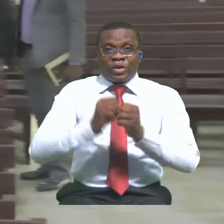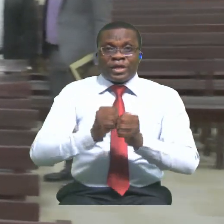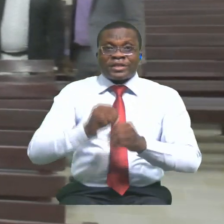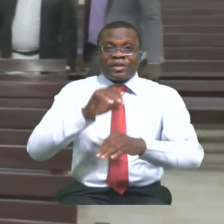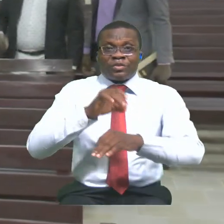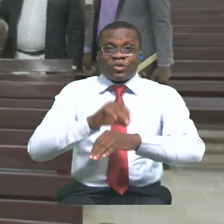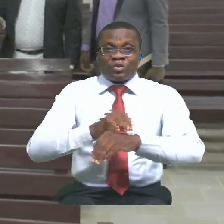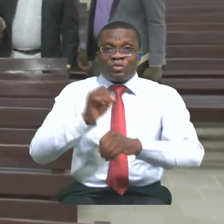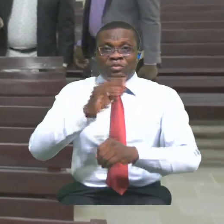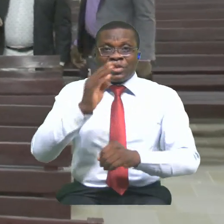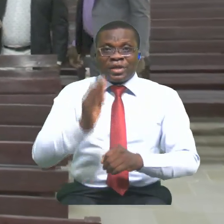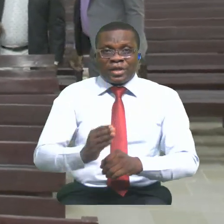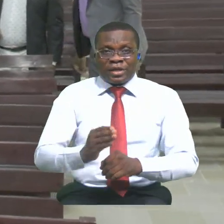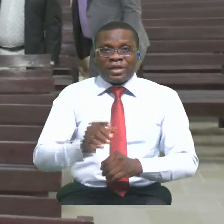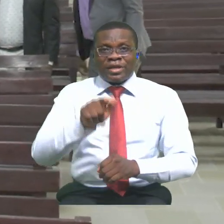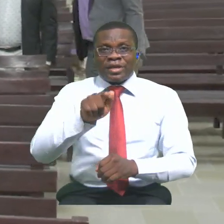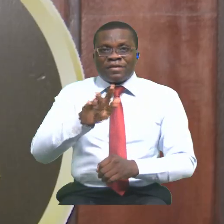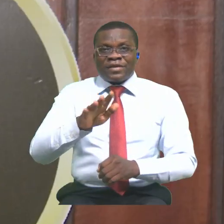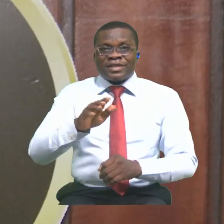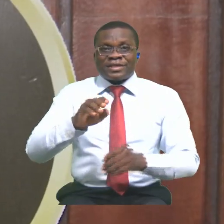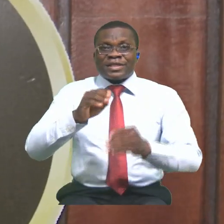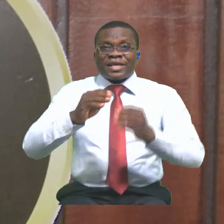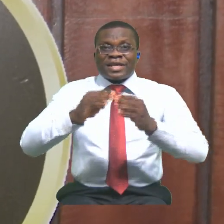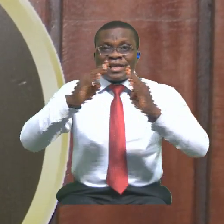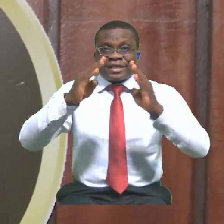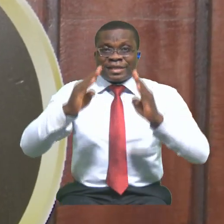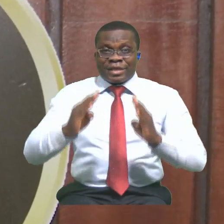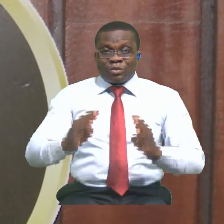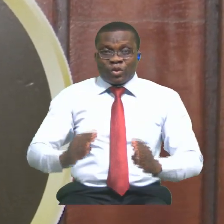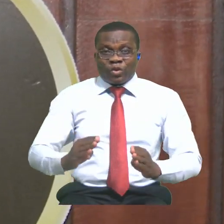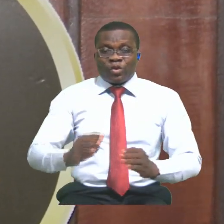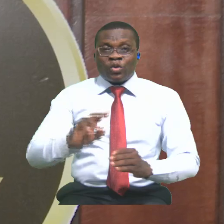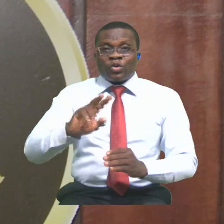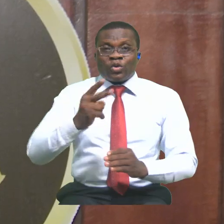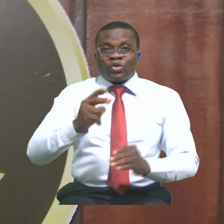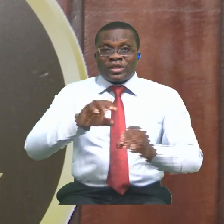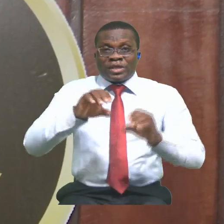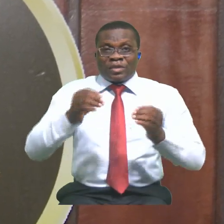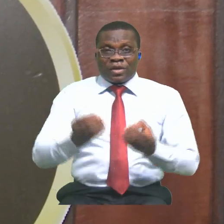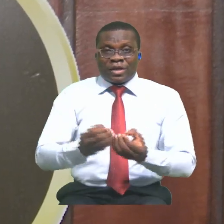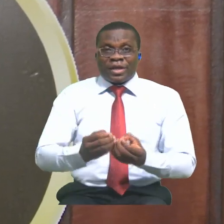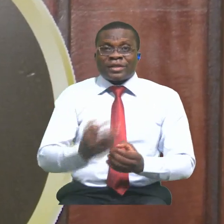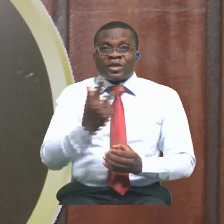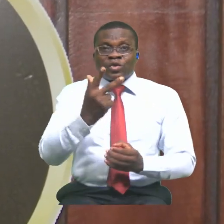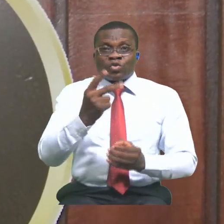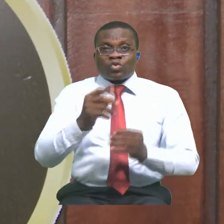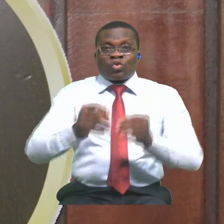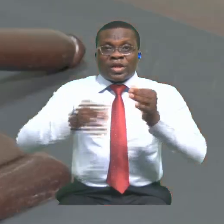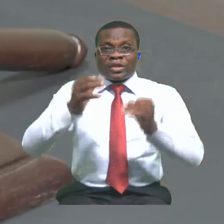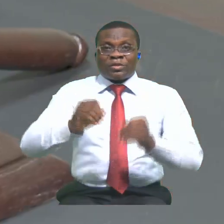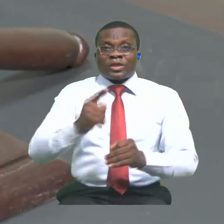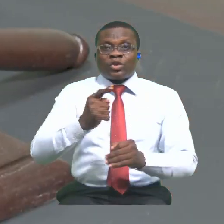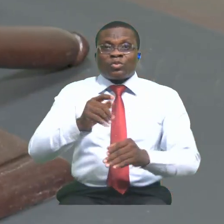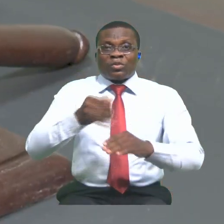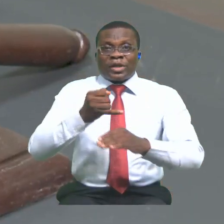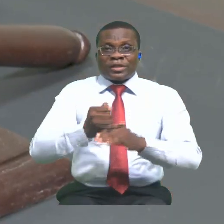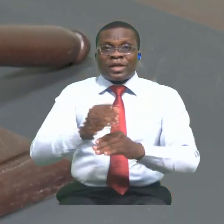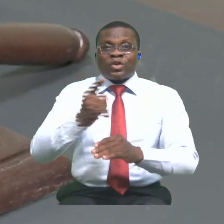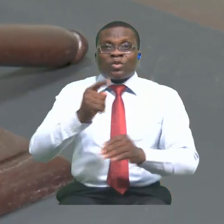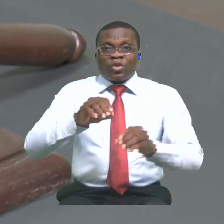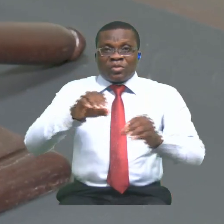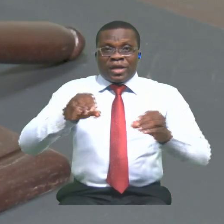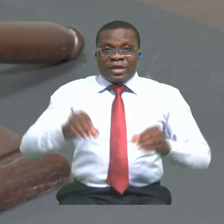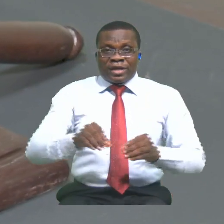territoire national 25 tribunaux de première instance de deuxième classe, 3 tribunaux de première instance de première